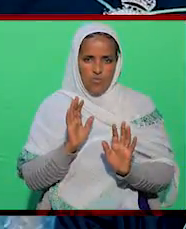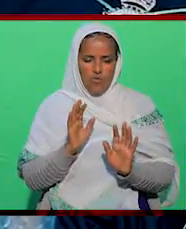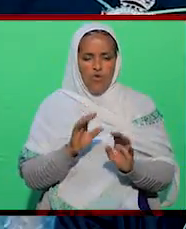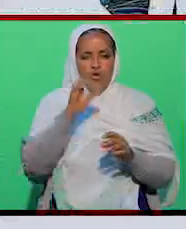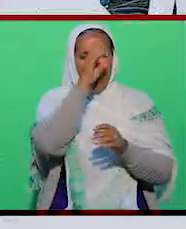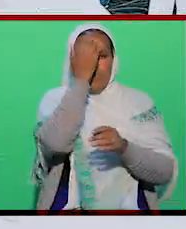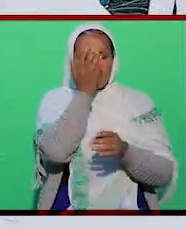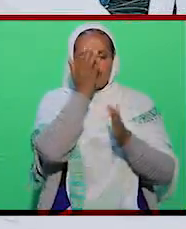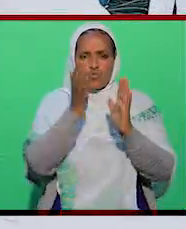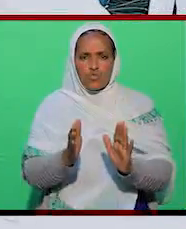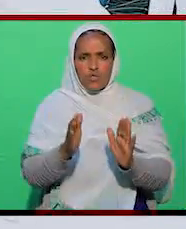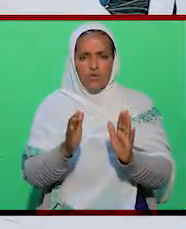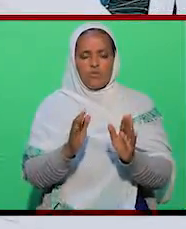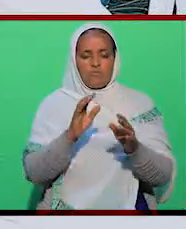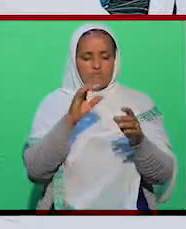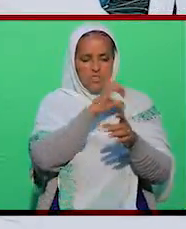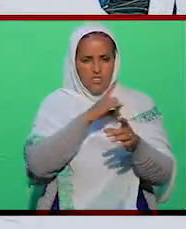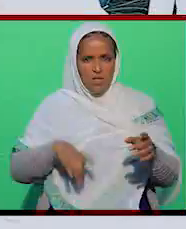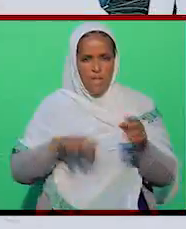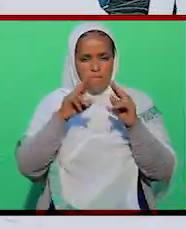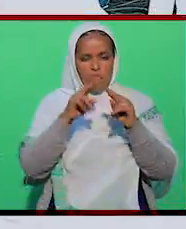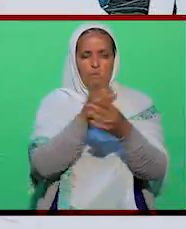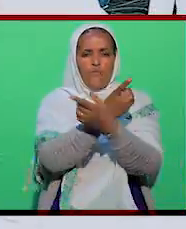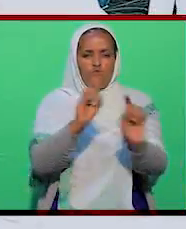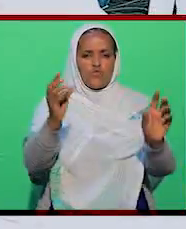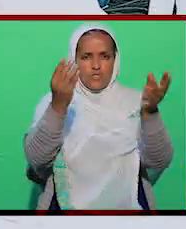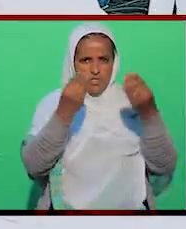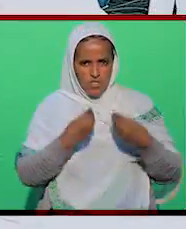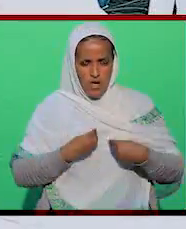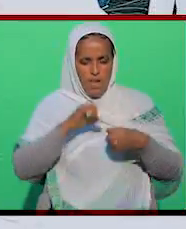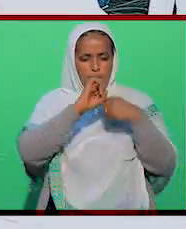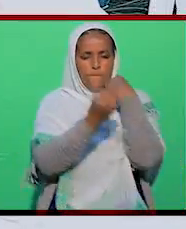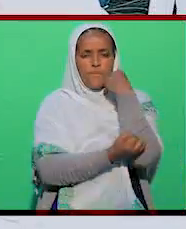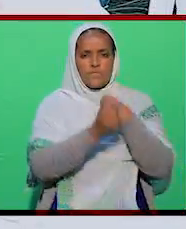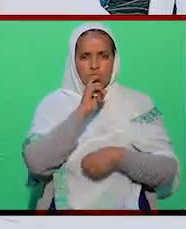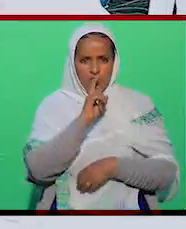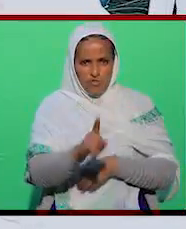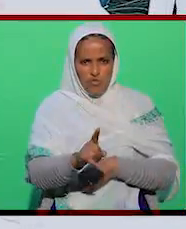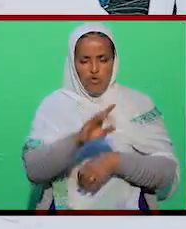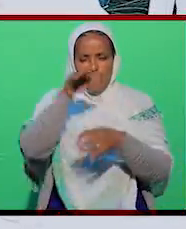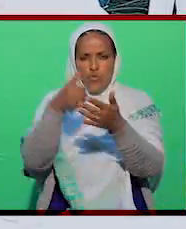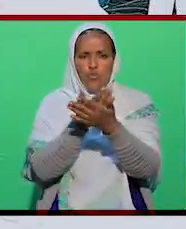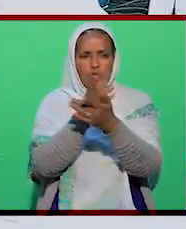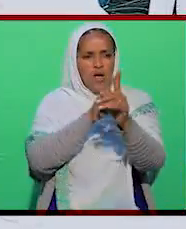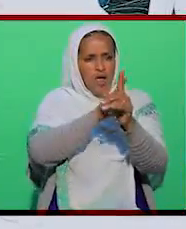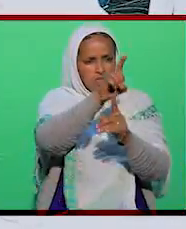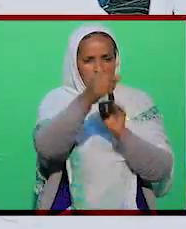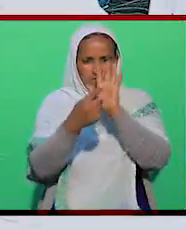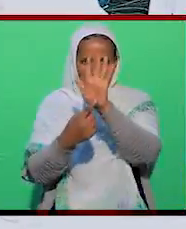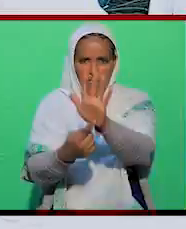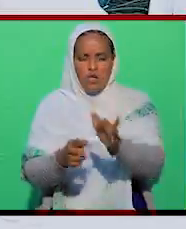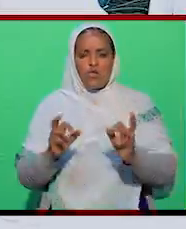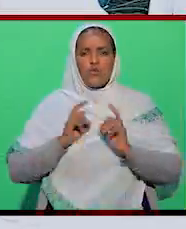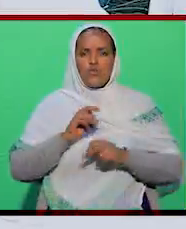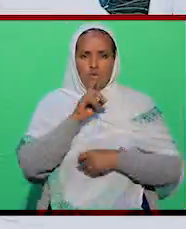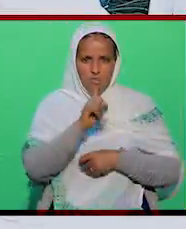የሚያውቅ። ኦርቶዶክሳዊ ክርስትና በጣም ረቂቅ ነው፣ ፈዋሽ ነው፣ መሰረት ነው። ለሁሉ ነገር አቅጣጫ